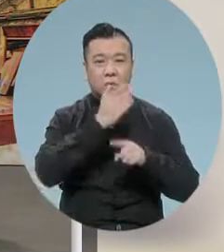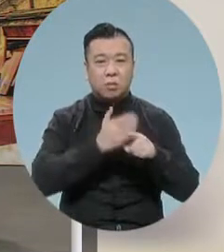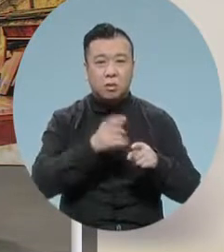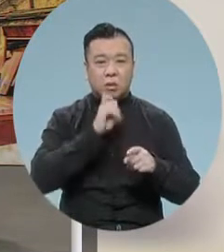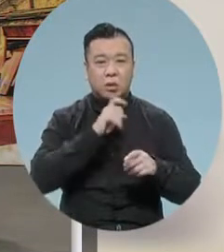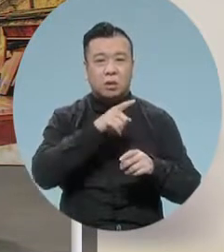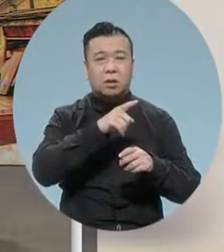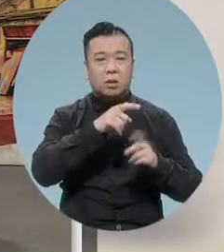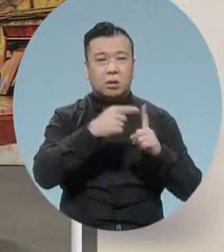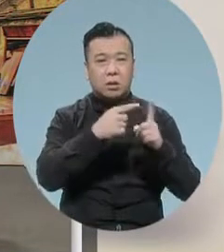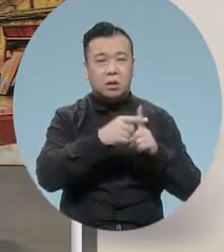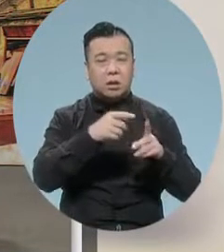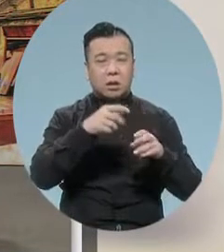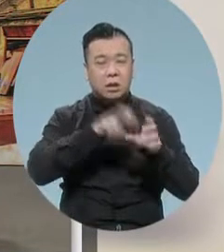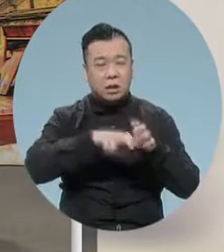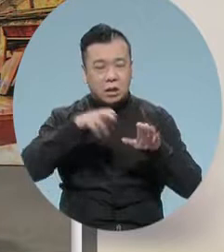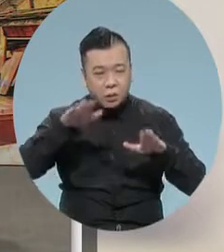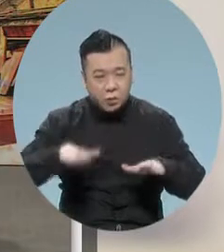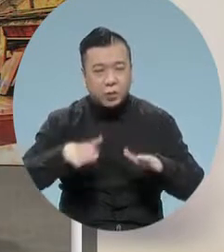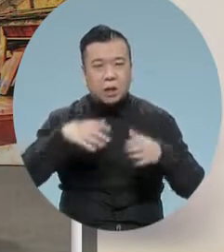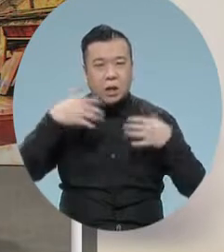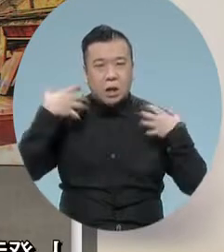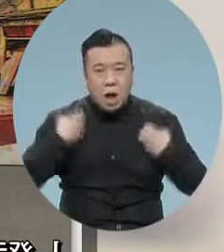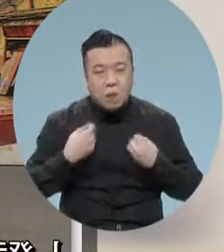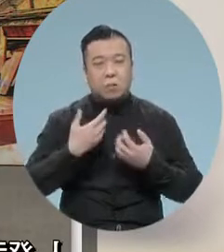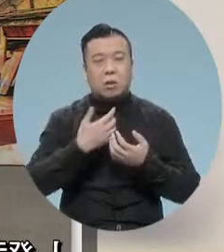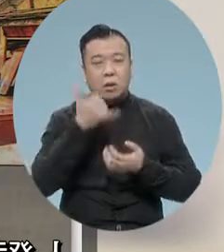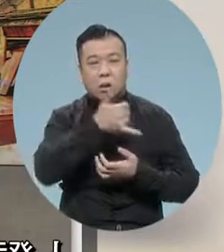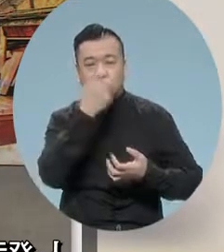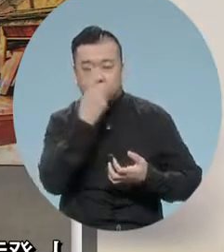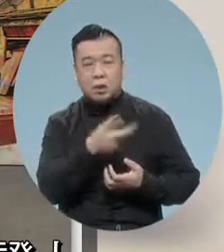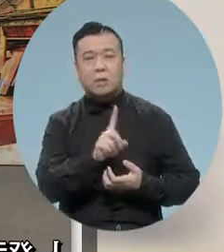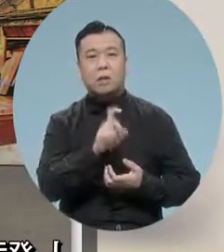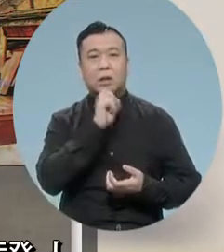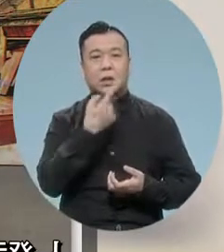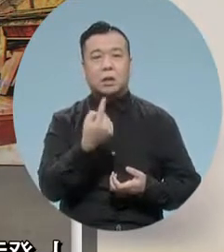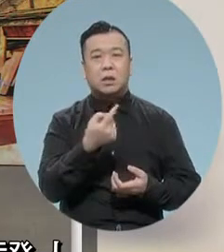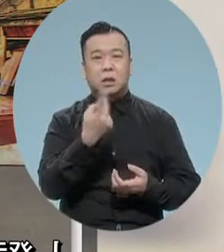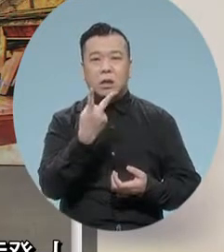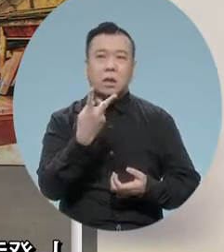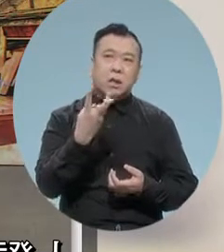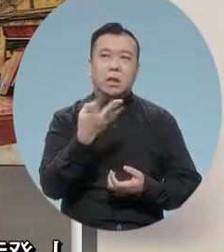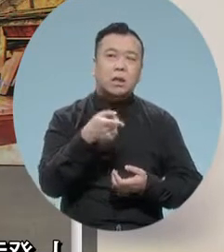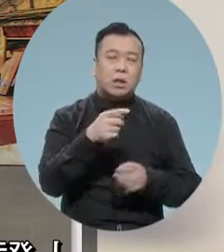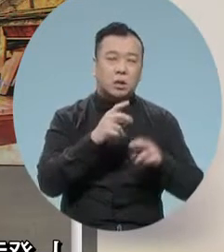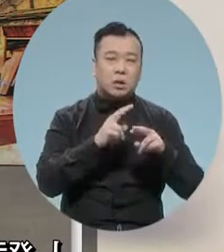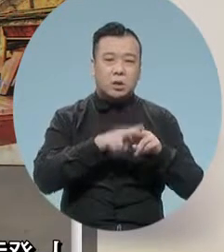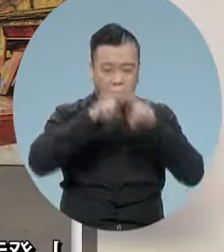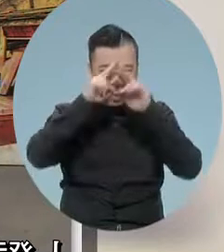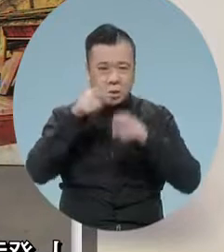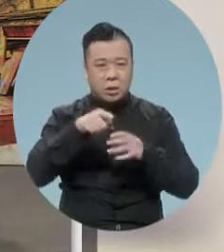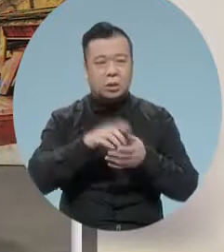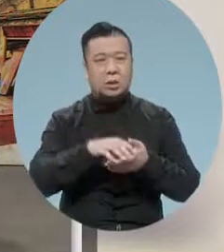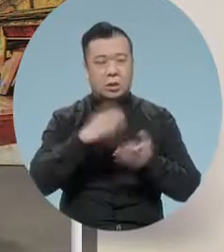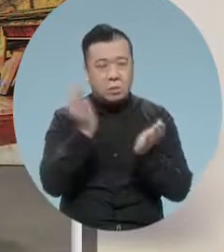吾爾族甚至無藏民藏包的家，你是可以看到其中一位中共創始人和